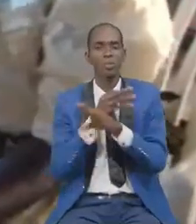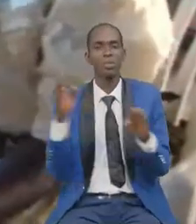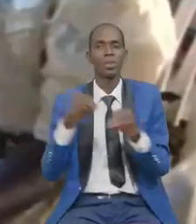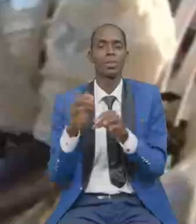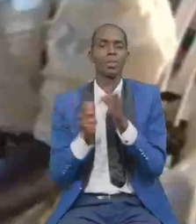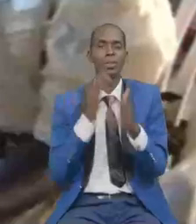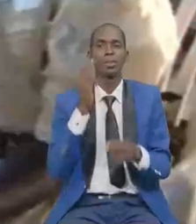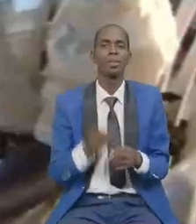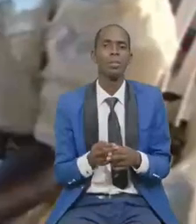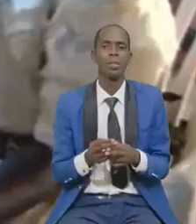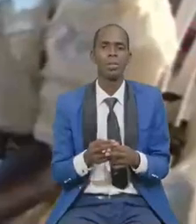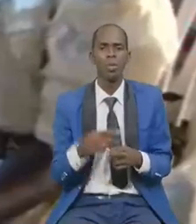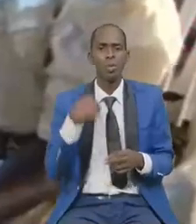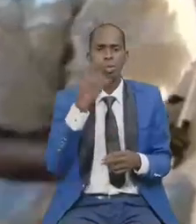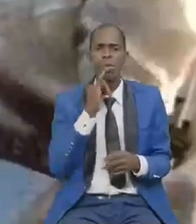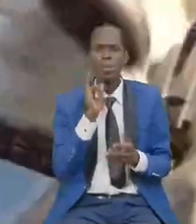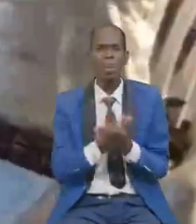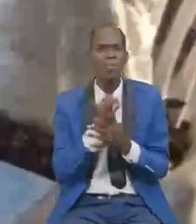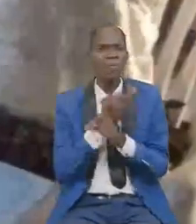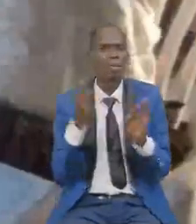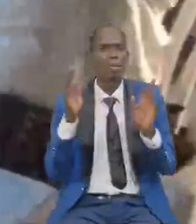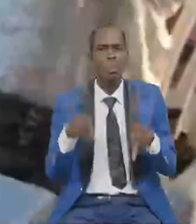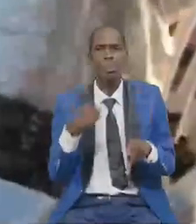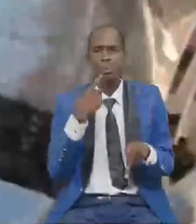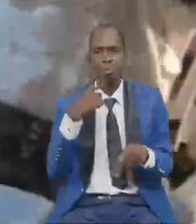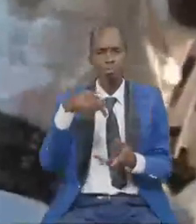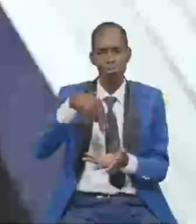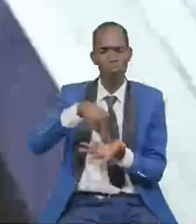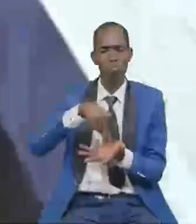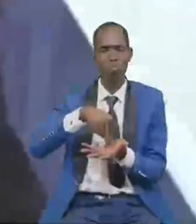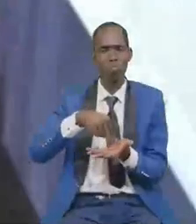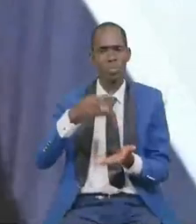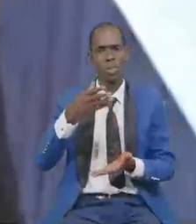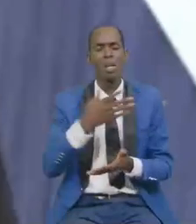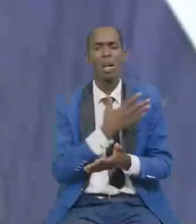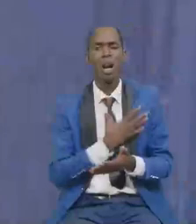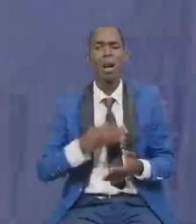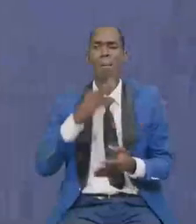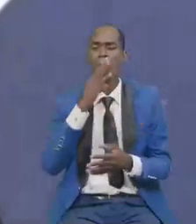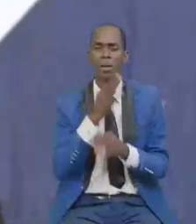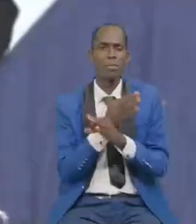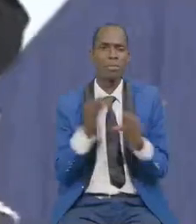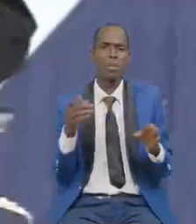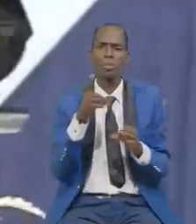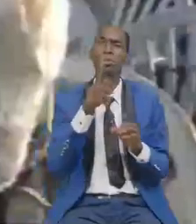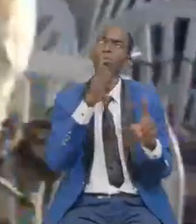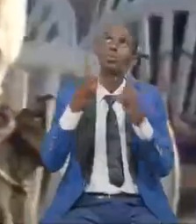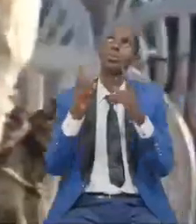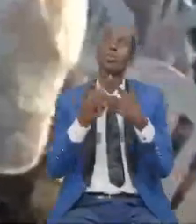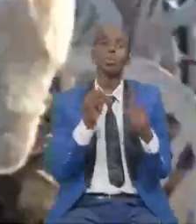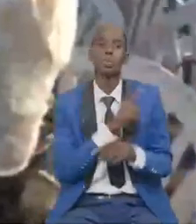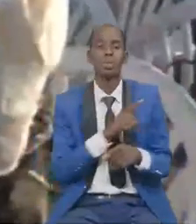Où est la personne dont je parle là-bas? Pourquoi ne pas te lever là-bas pour être libéré? Et par le Seigneur, la